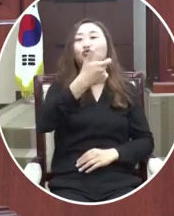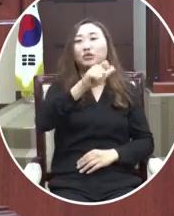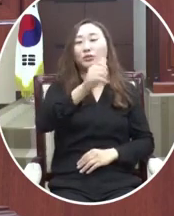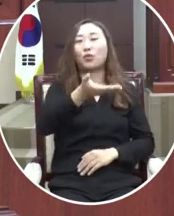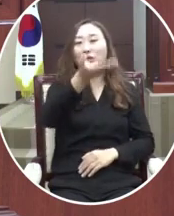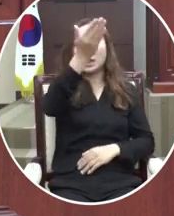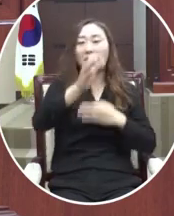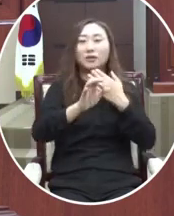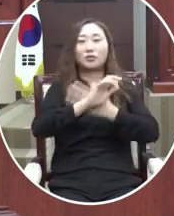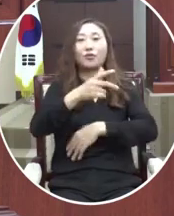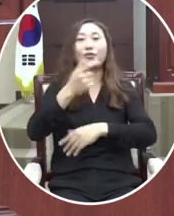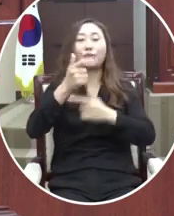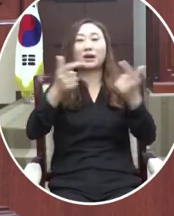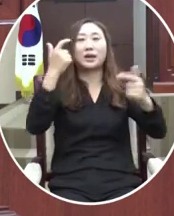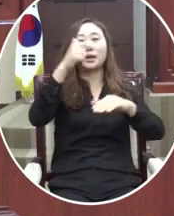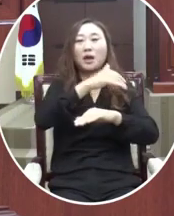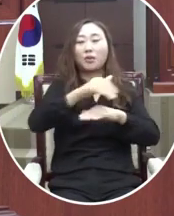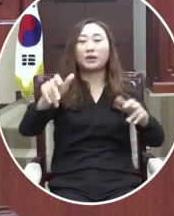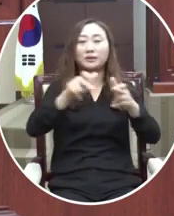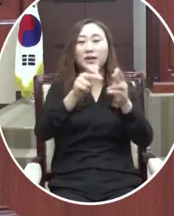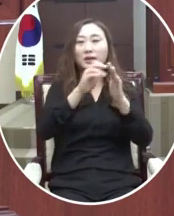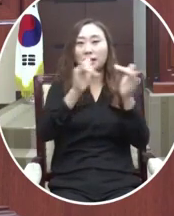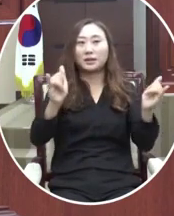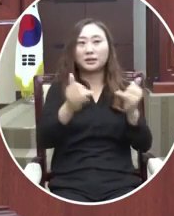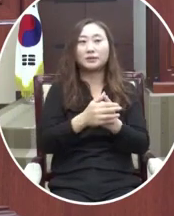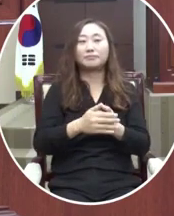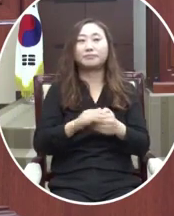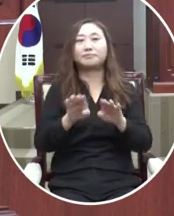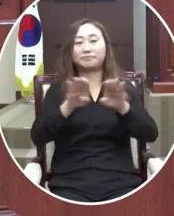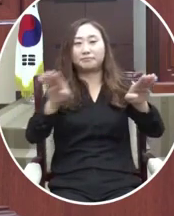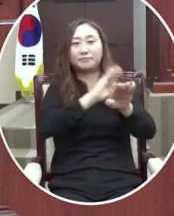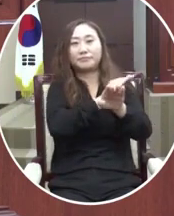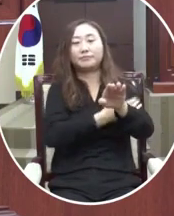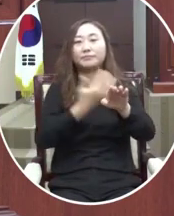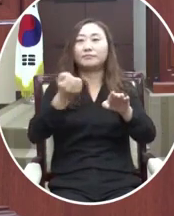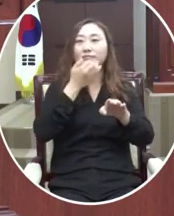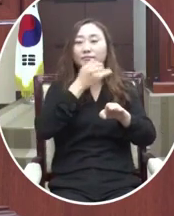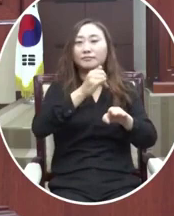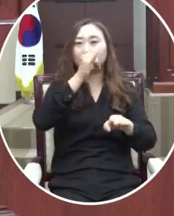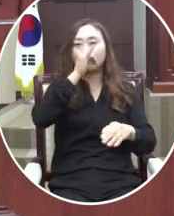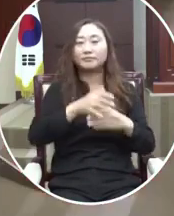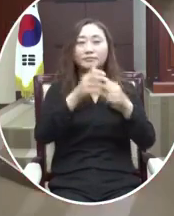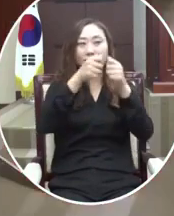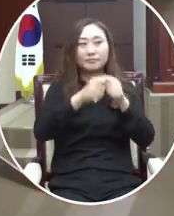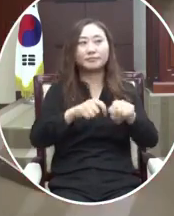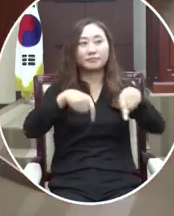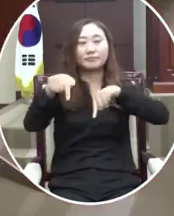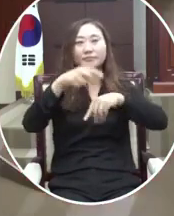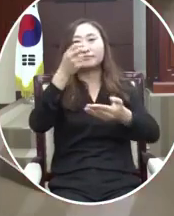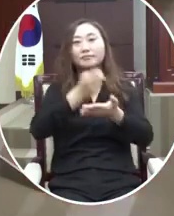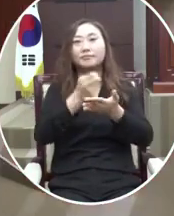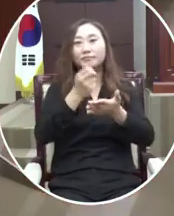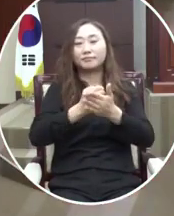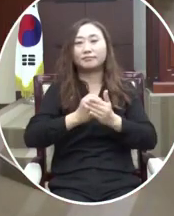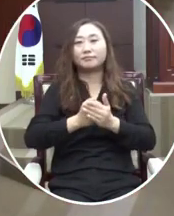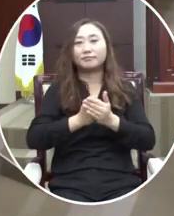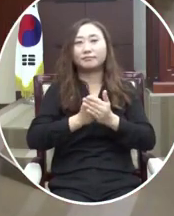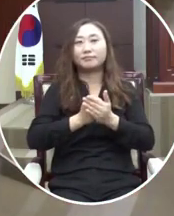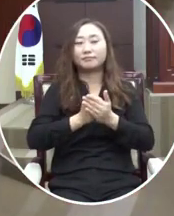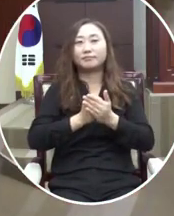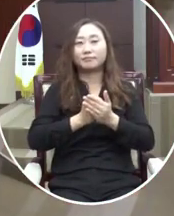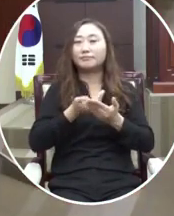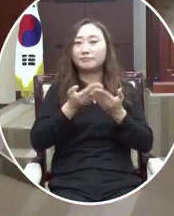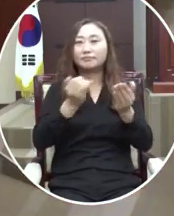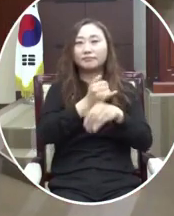부담을 덜어드리겠습니다 장애인들이 동등한 권리와 기회를 가질 수 있도록 세심한 정책을 펼쳐